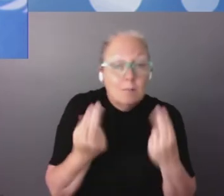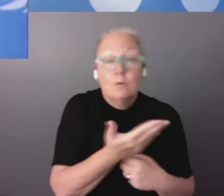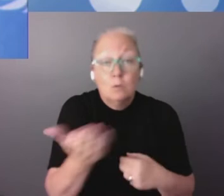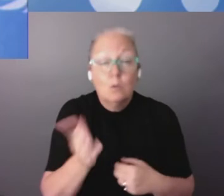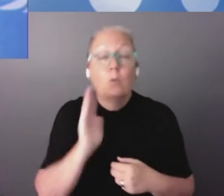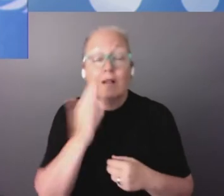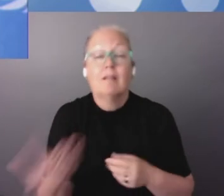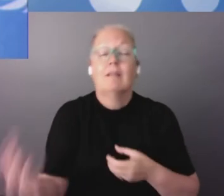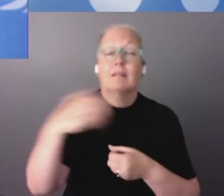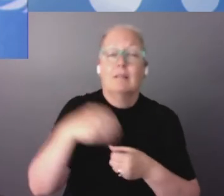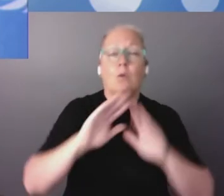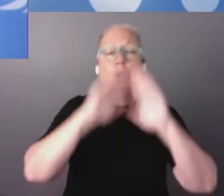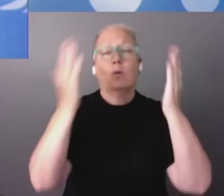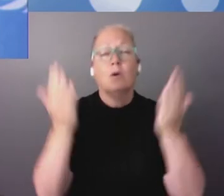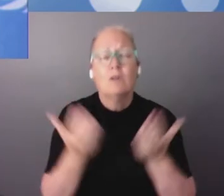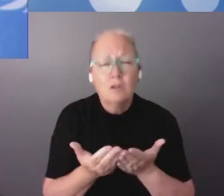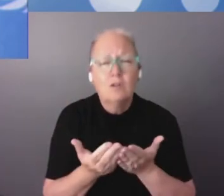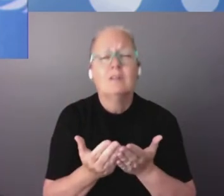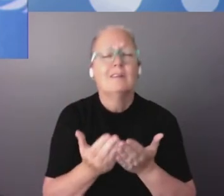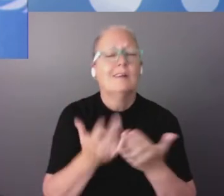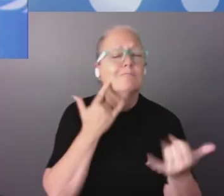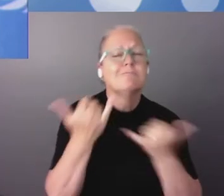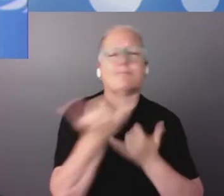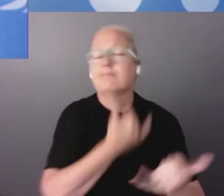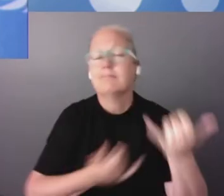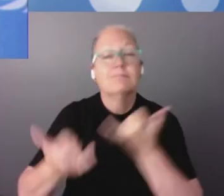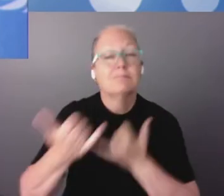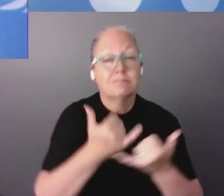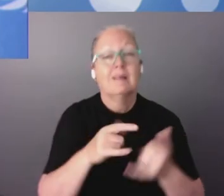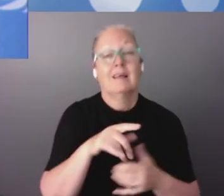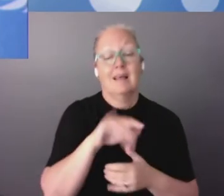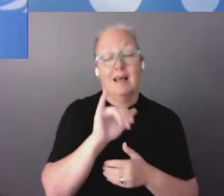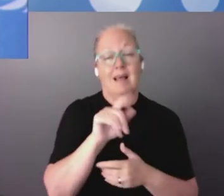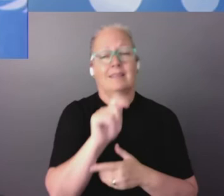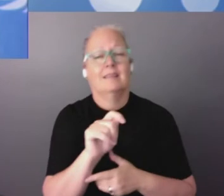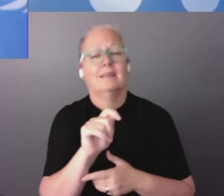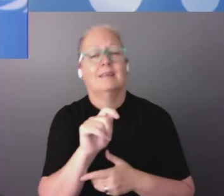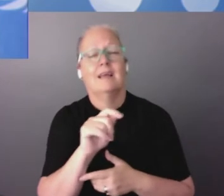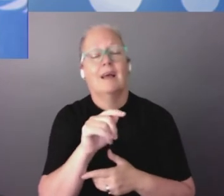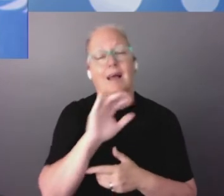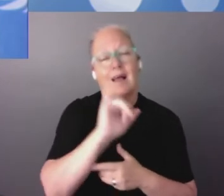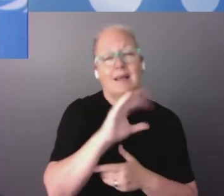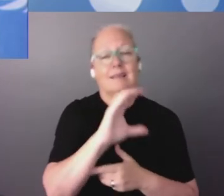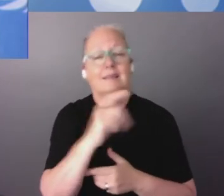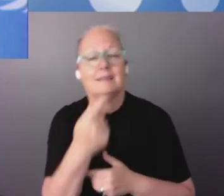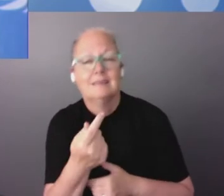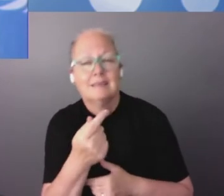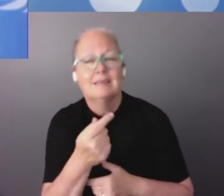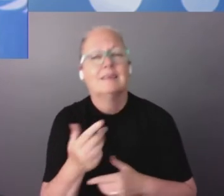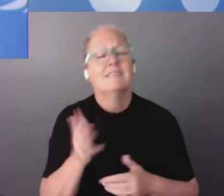du rapport qui est présenté par le secrétaire général de l'ONU. J'espère que beaucoup d'entre